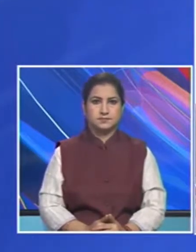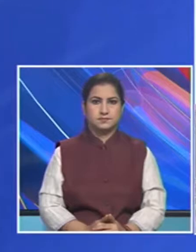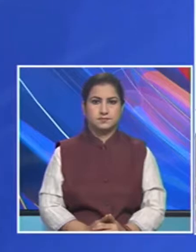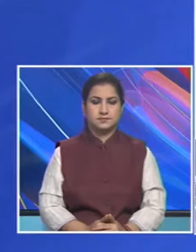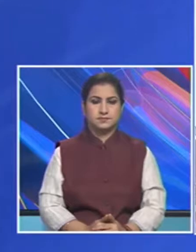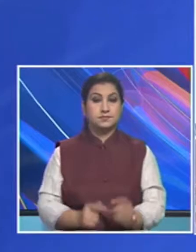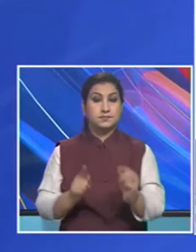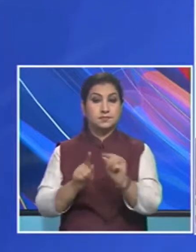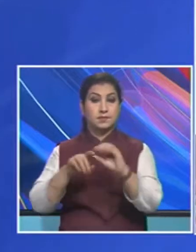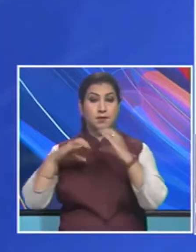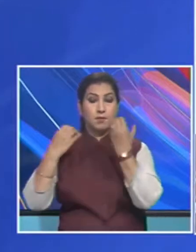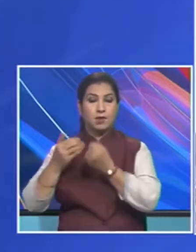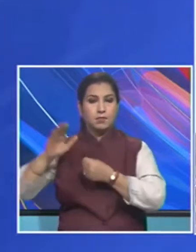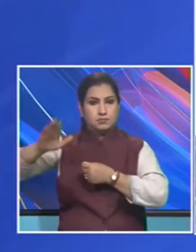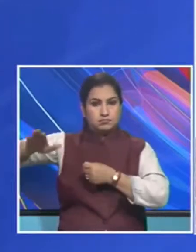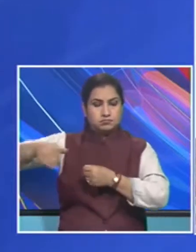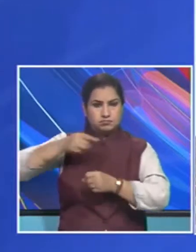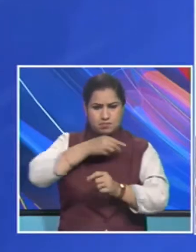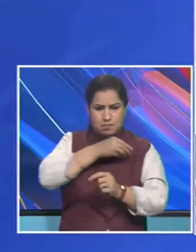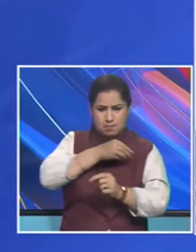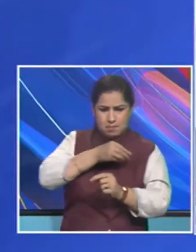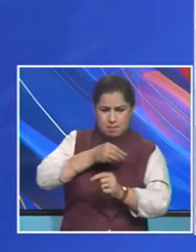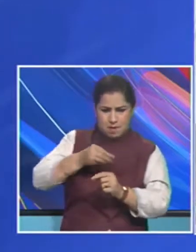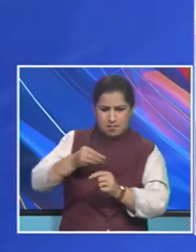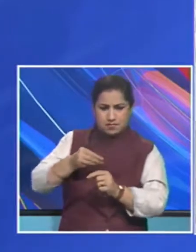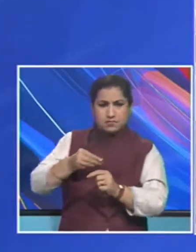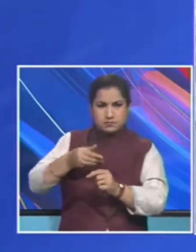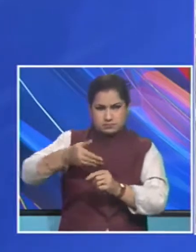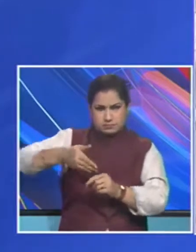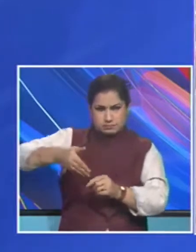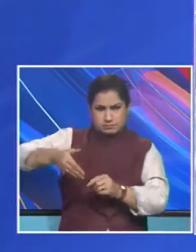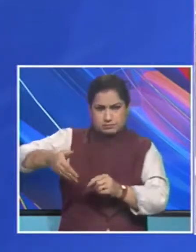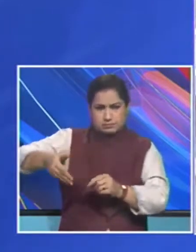संसद भवन के निकट पहुंचता हुआ ये काफिला कुछ ही देर में